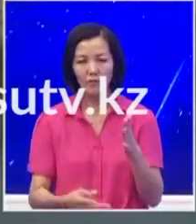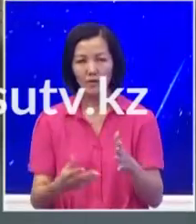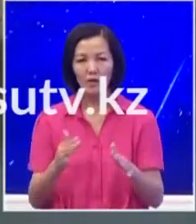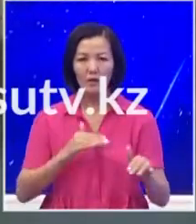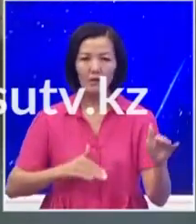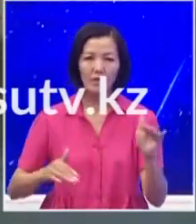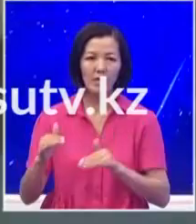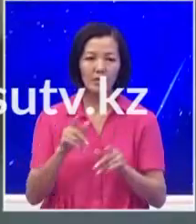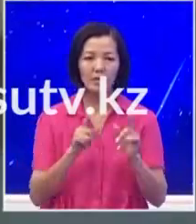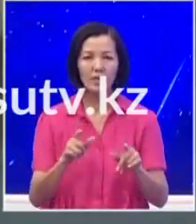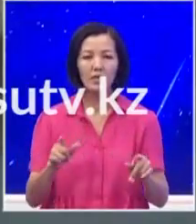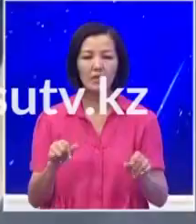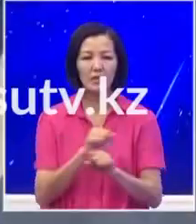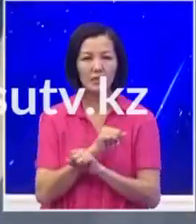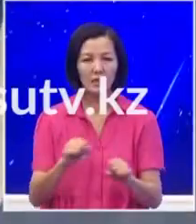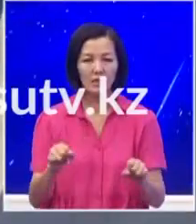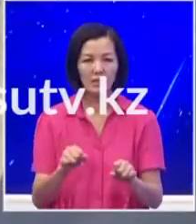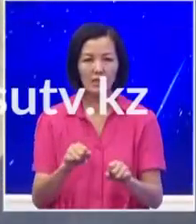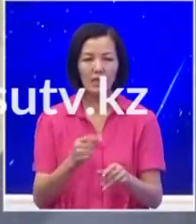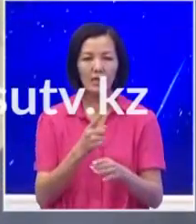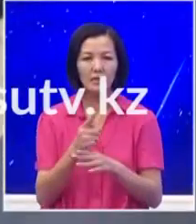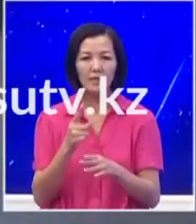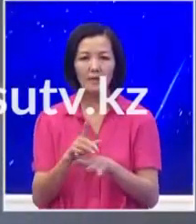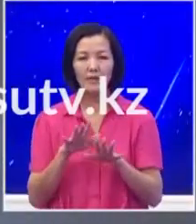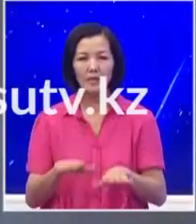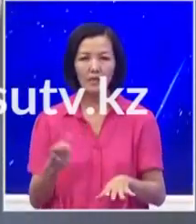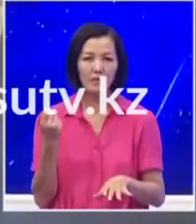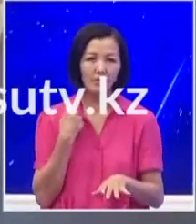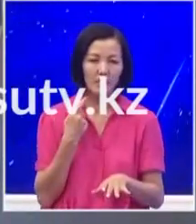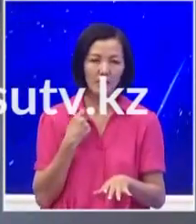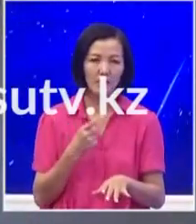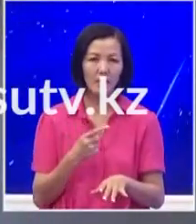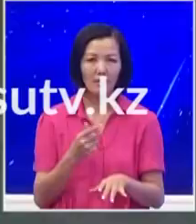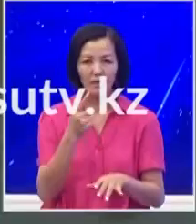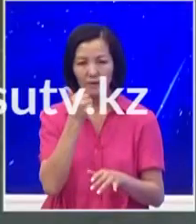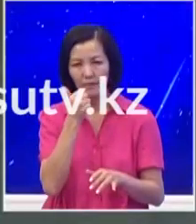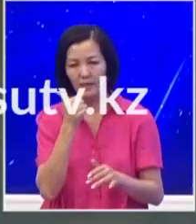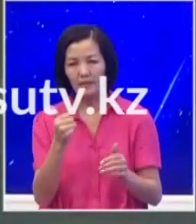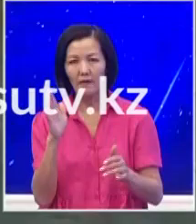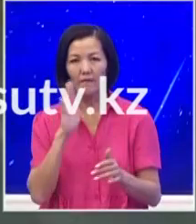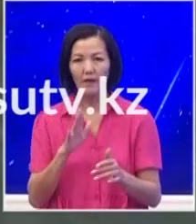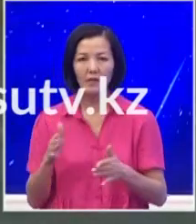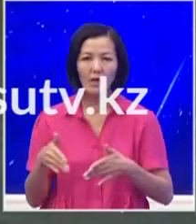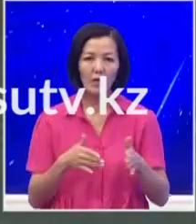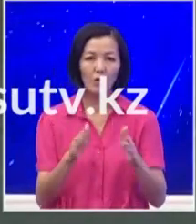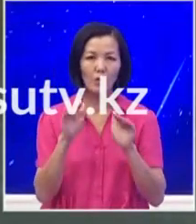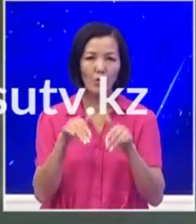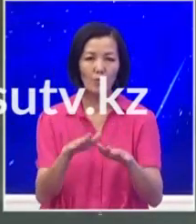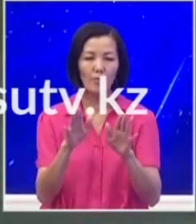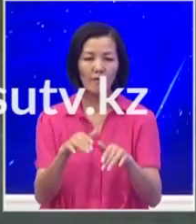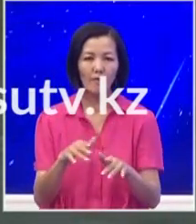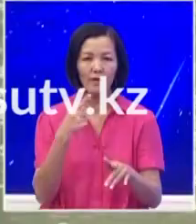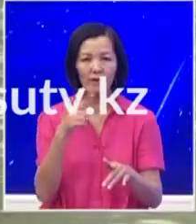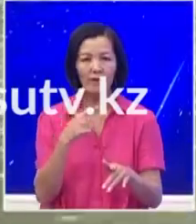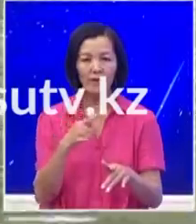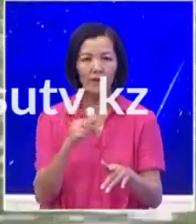купанием граждан в необорудованных для этого местах и распитием спиртных напитков вблизи водоемов, отмечают сотрудники отдела ЧС Жамбылского